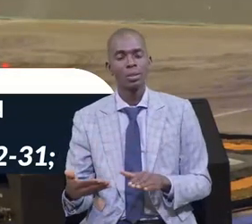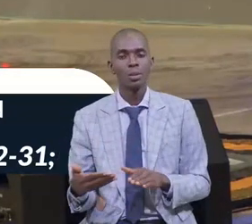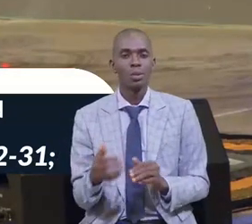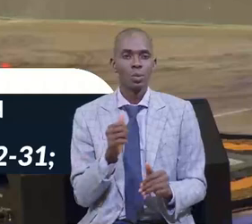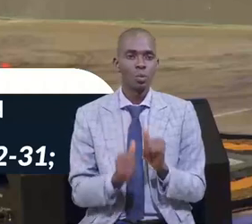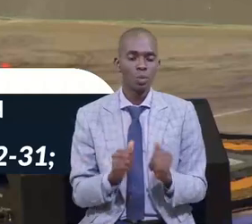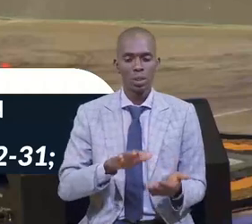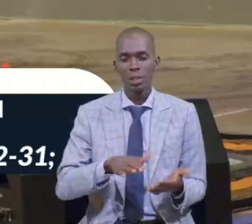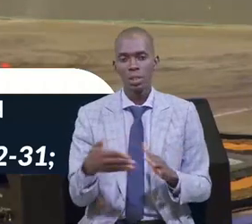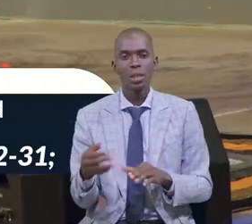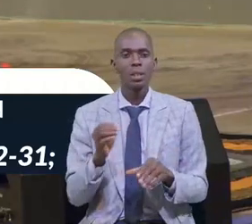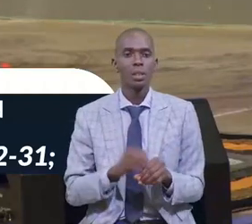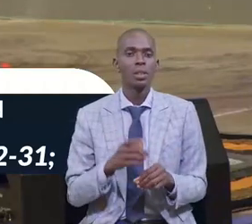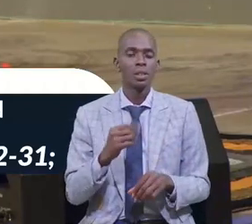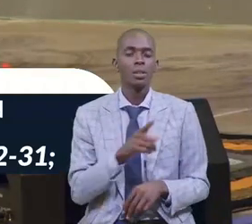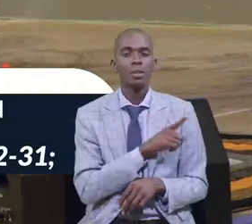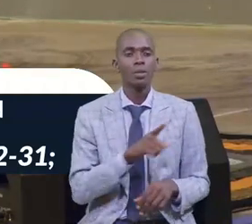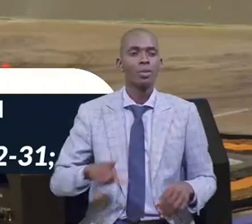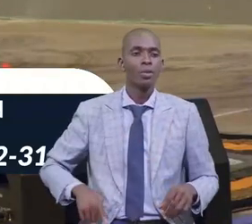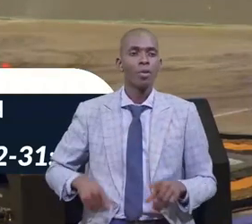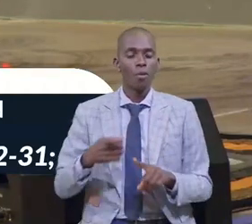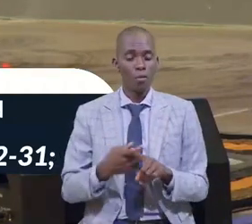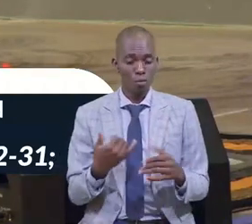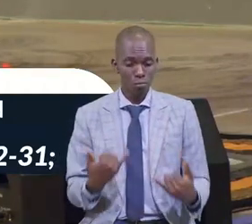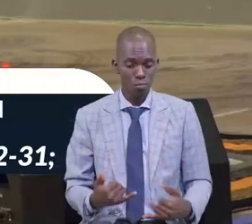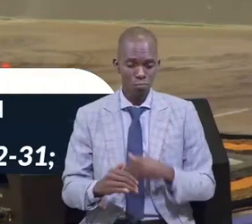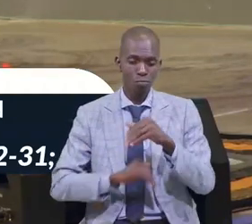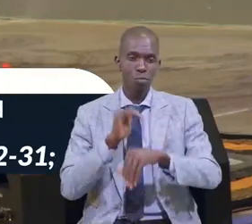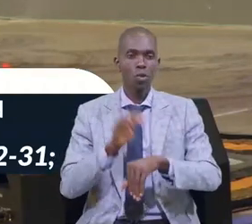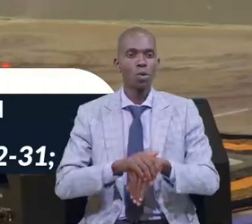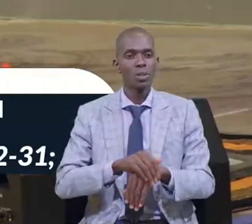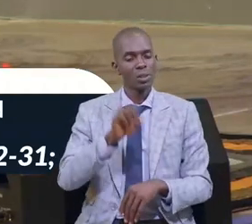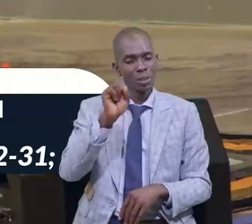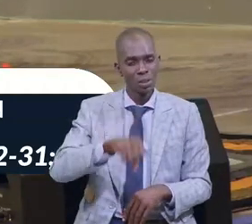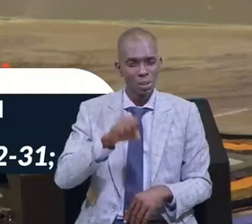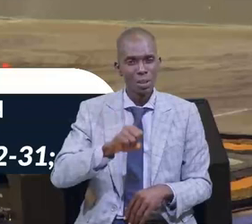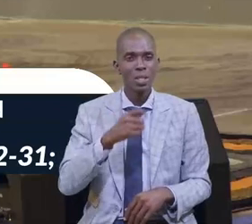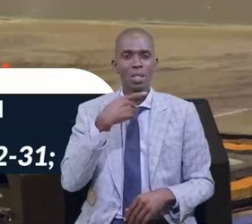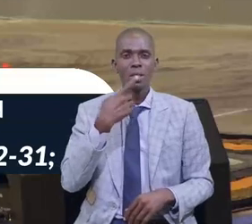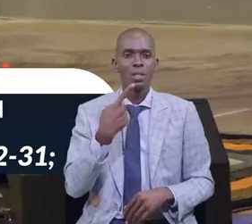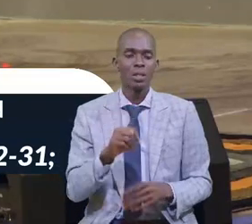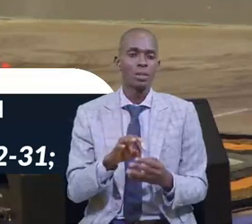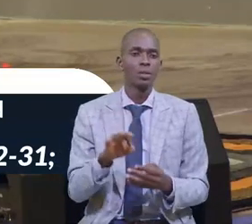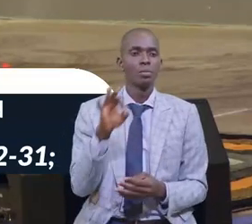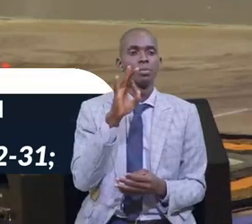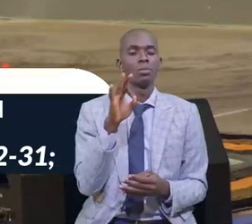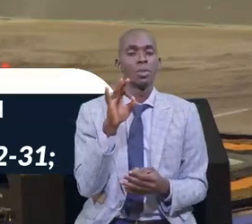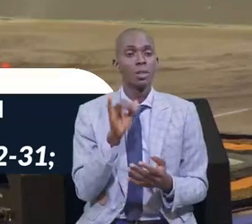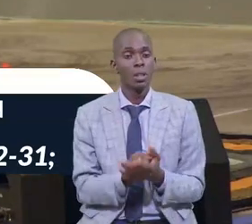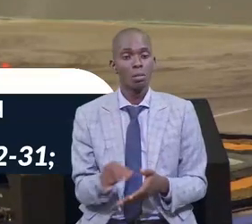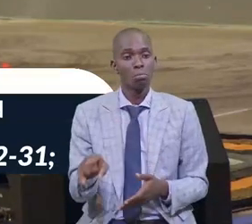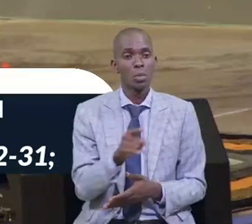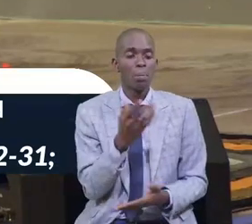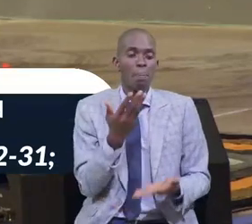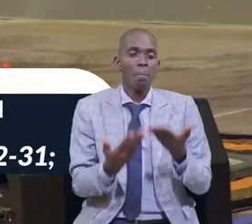Apocalypse 14, verset 13. J'entendis du ciel une voix qui disait et écrit, « Heureux dès à présent les